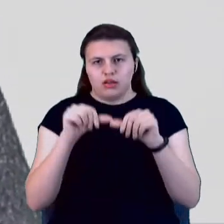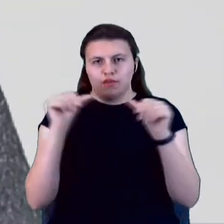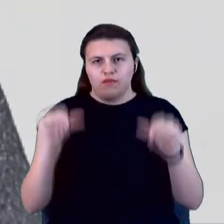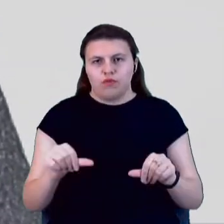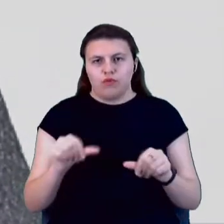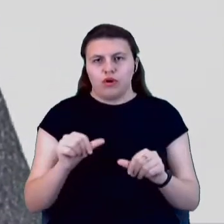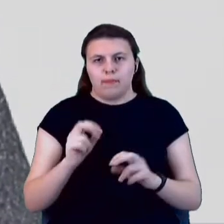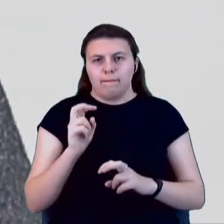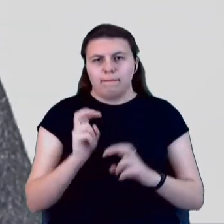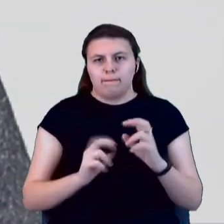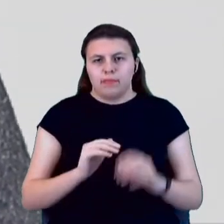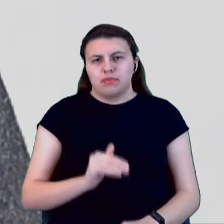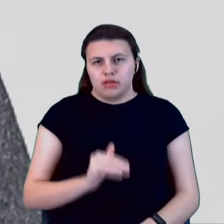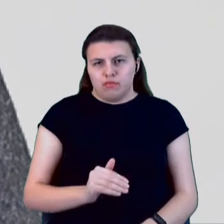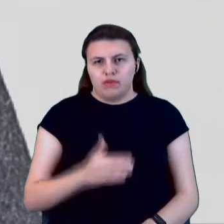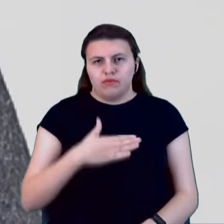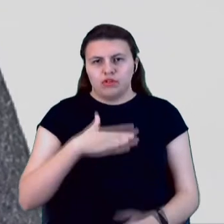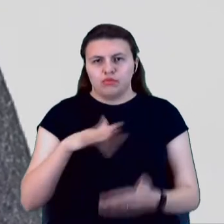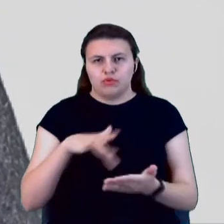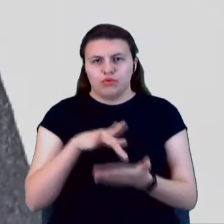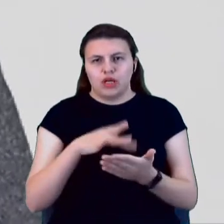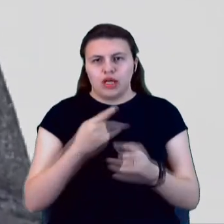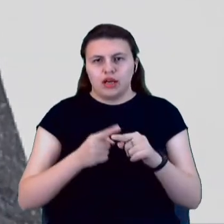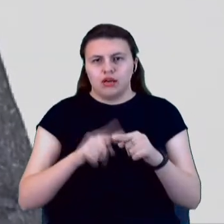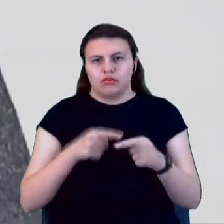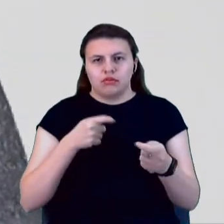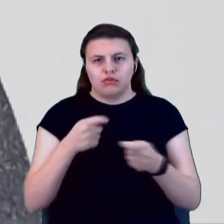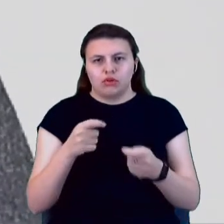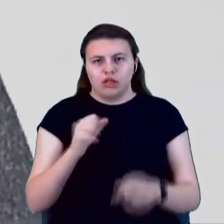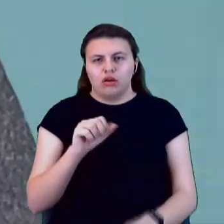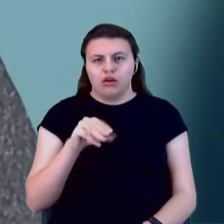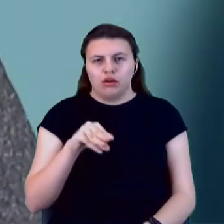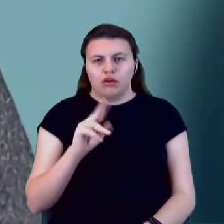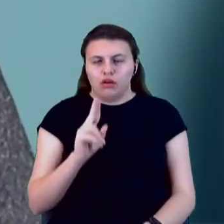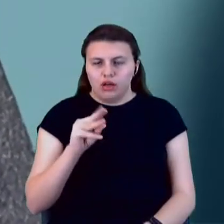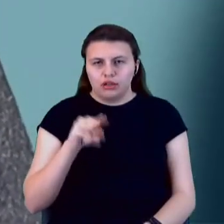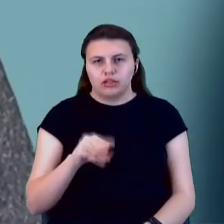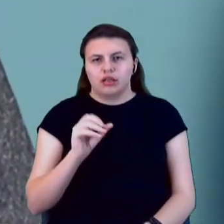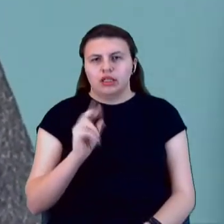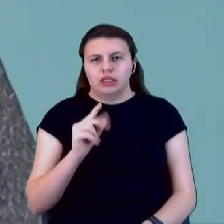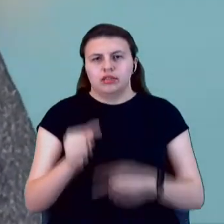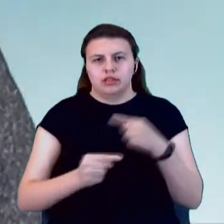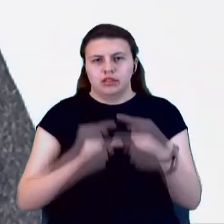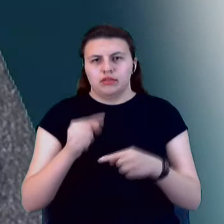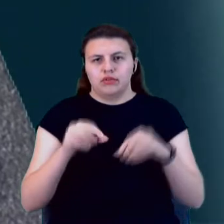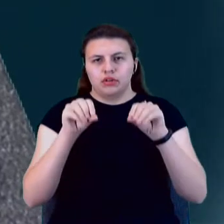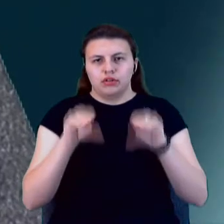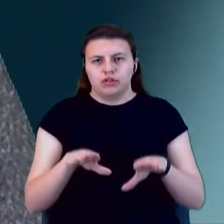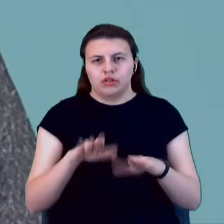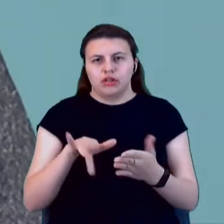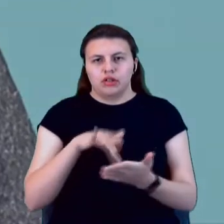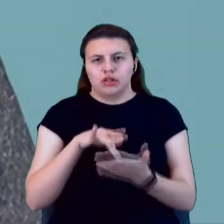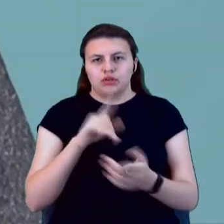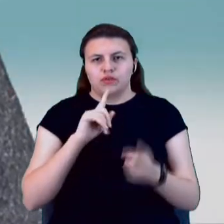нашем городе. Этот регуляторный акт и, как следствие, решение городского совета